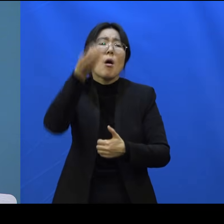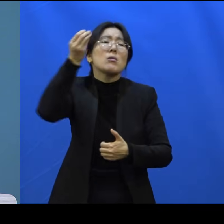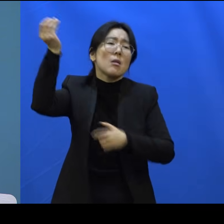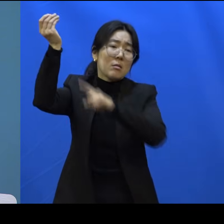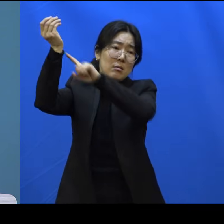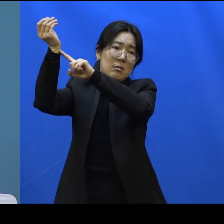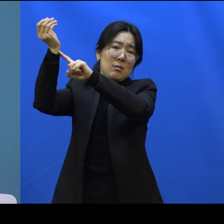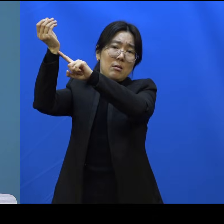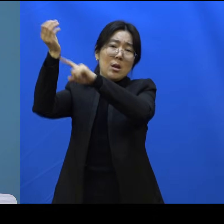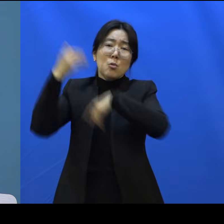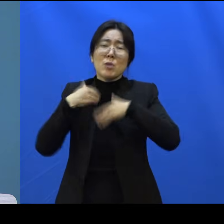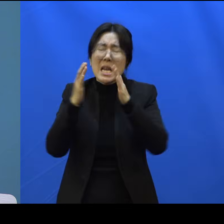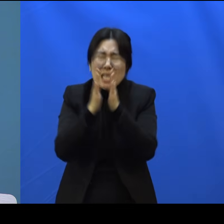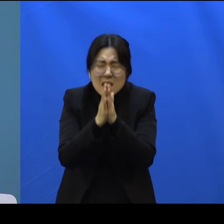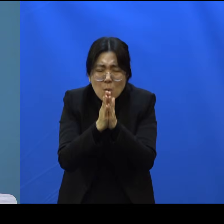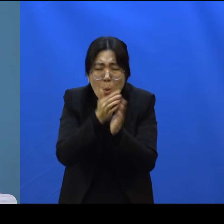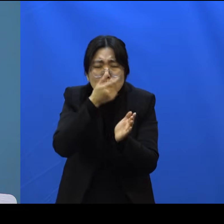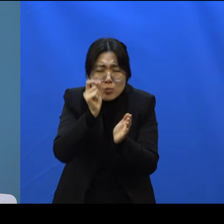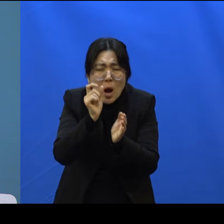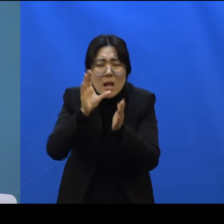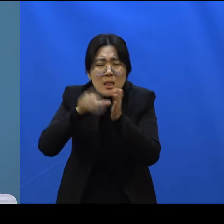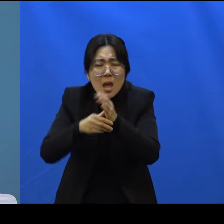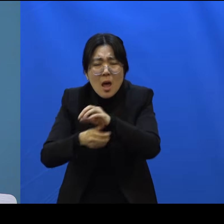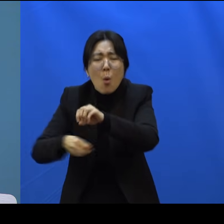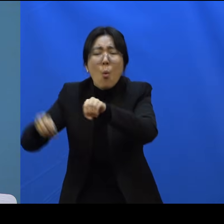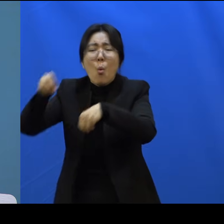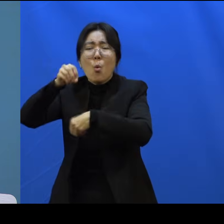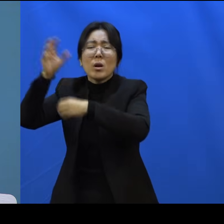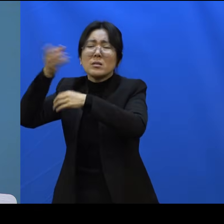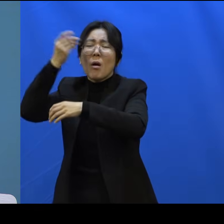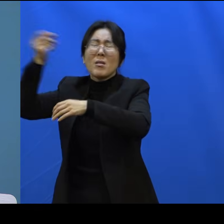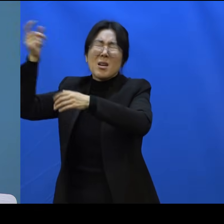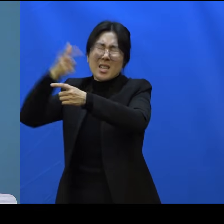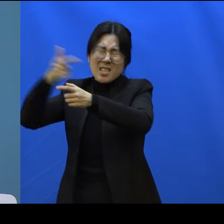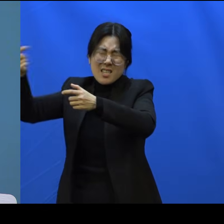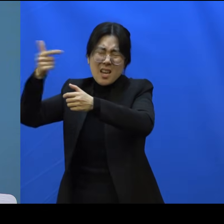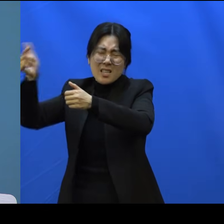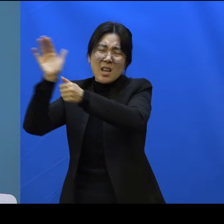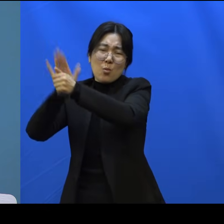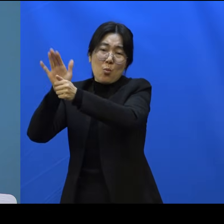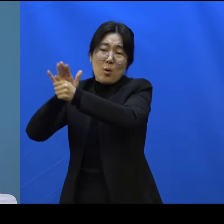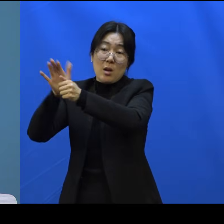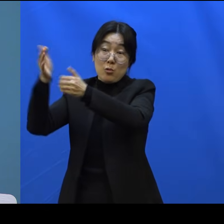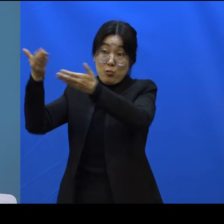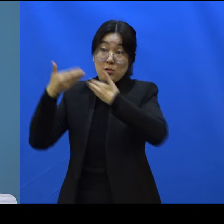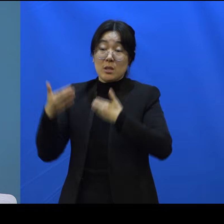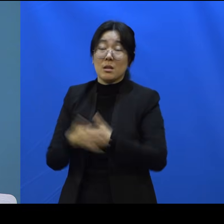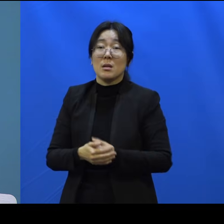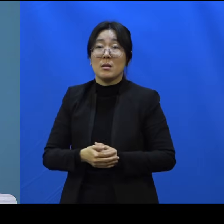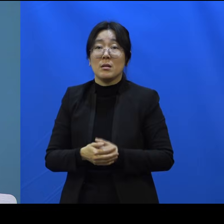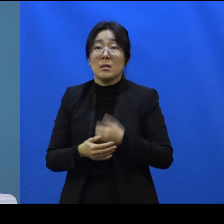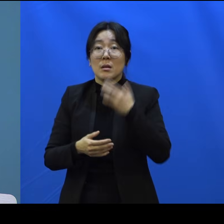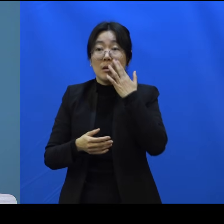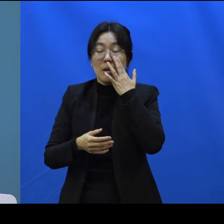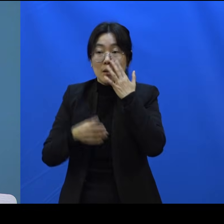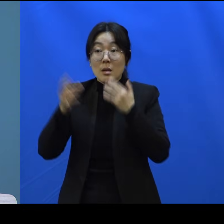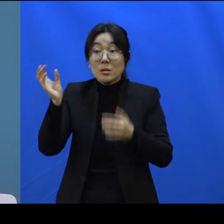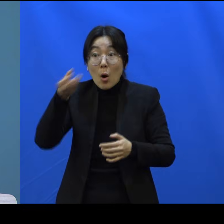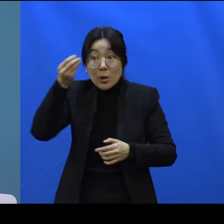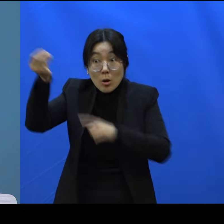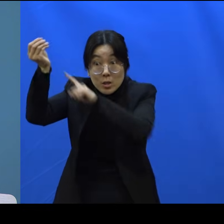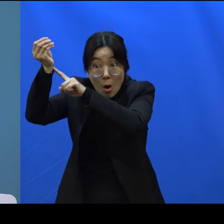우리의 기도를 도우시는 거예요. 영적인 생활에 성령은 절대적으로 도움이 필요합니다. 성령은 우리를 지혜롭게 합니다. 지혜의